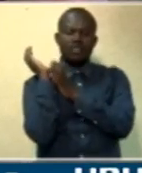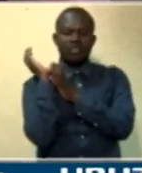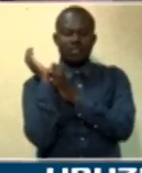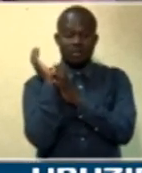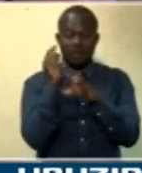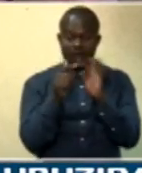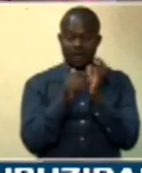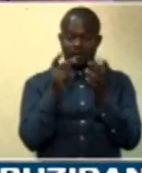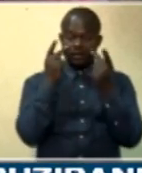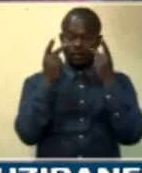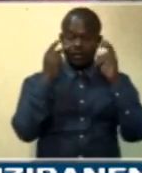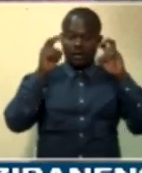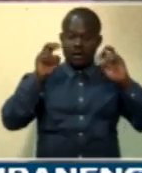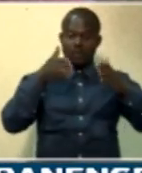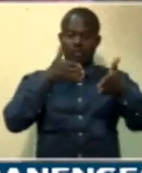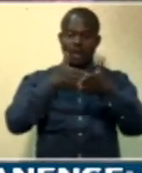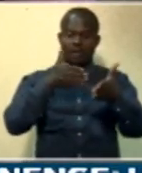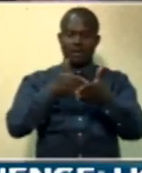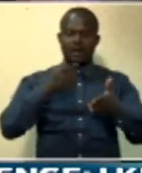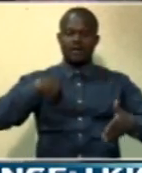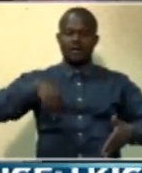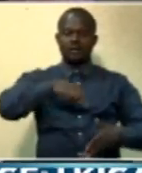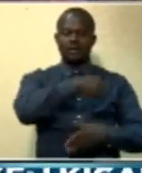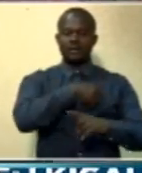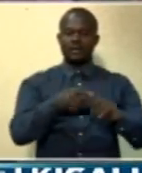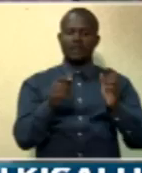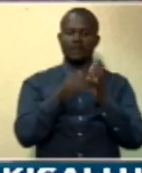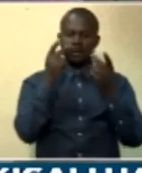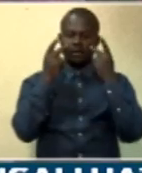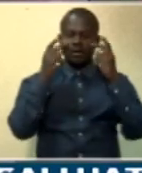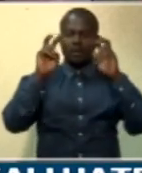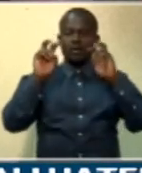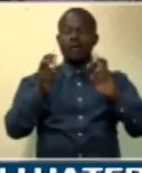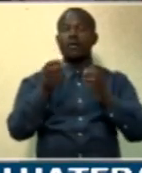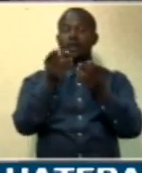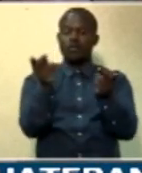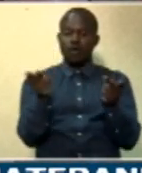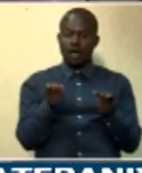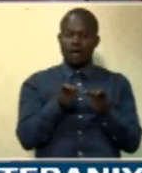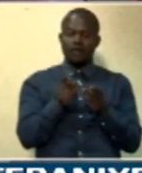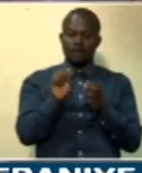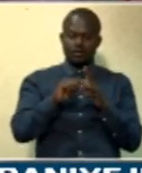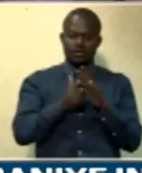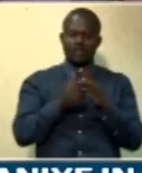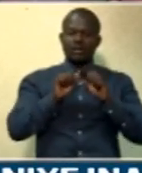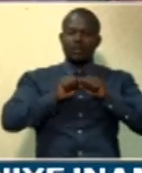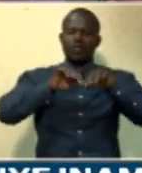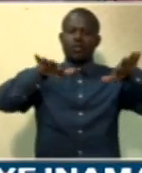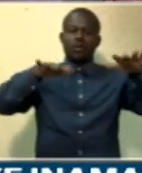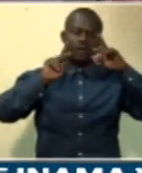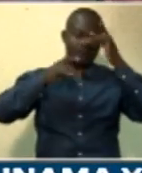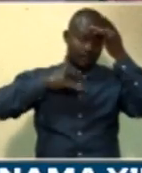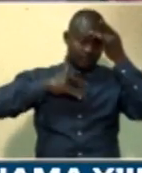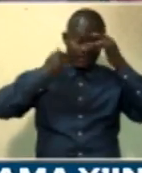ahanini tubona ko ni imbogamizi kuri twebwe, ariko tubona ko nanone niho hantu ashobora kuba ari intandaro y'uko hakwandurira abantu, mu gihe